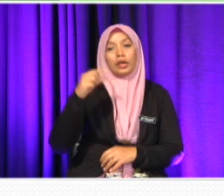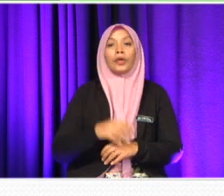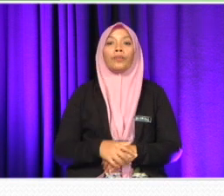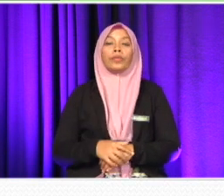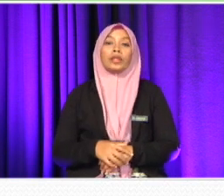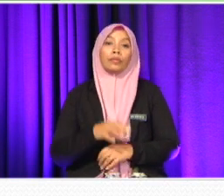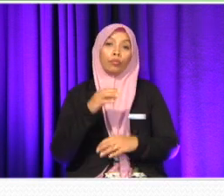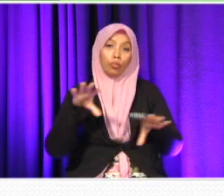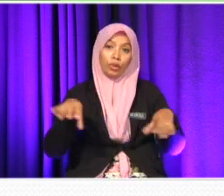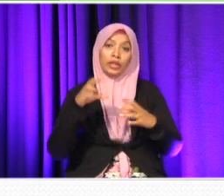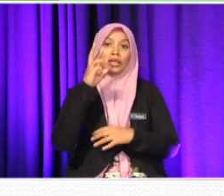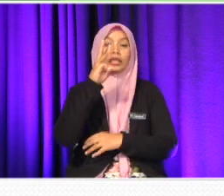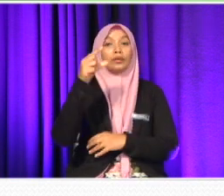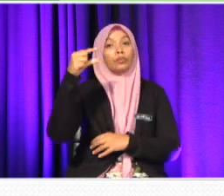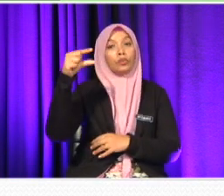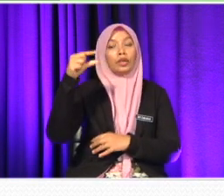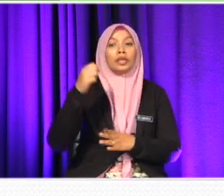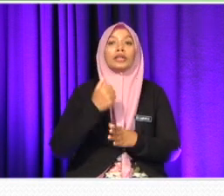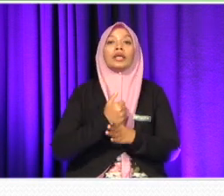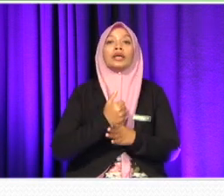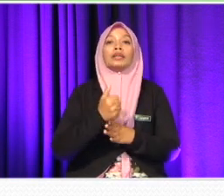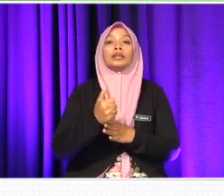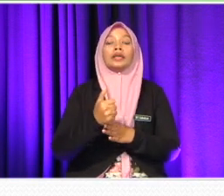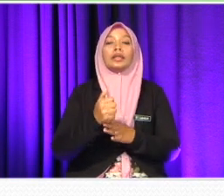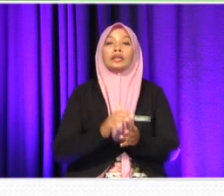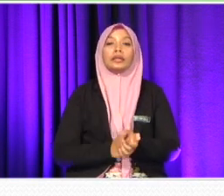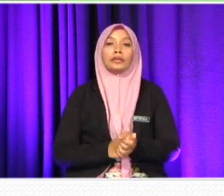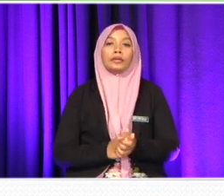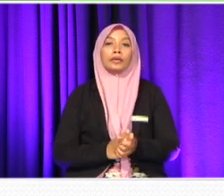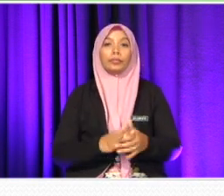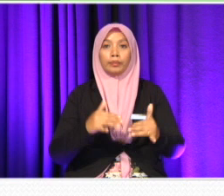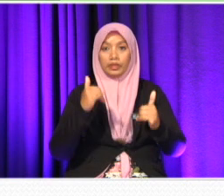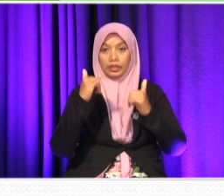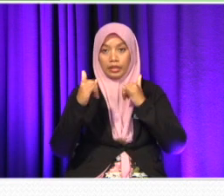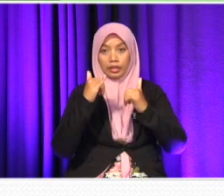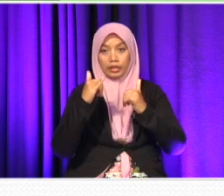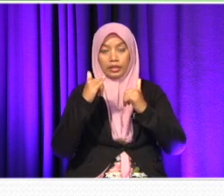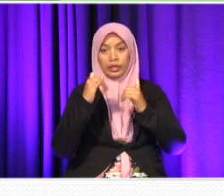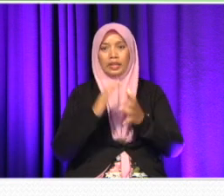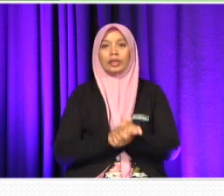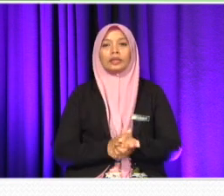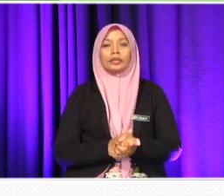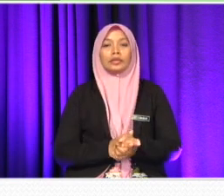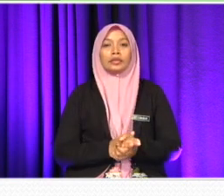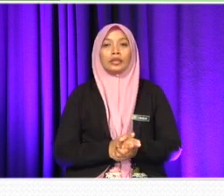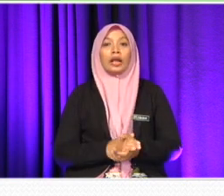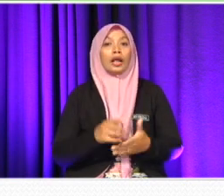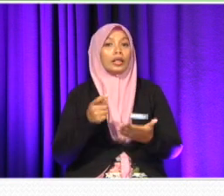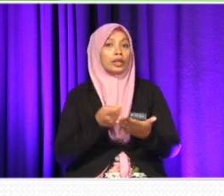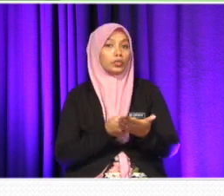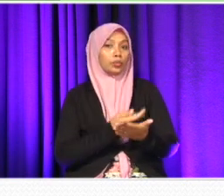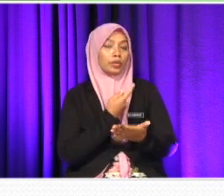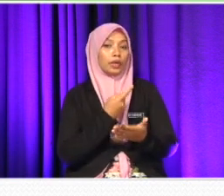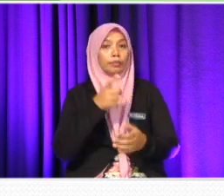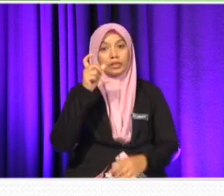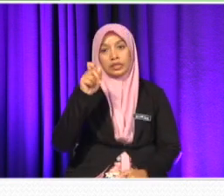buat 6 bulan Jadi ini antara penyata belanjaan tunai yang perlu Usahawan si diakan untuk memastikanlah